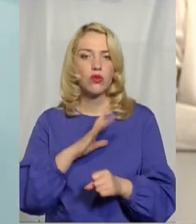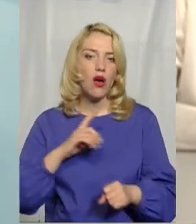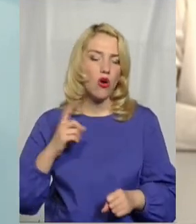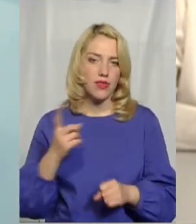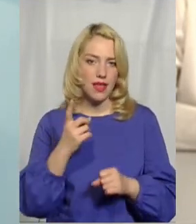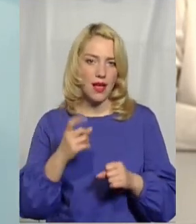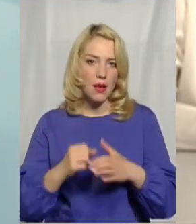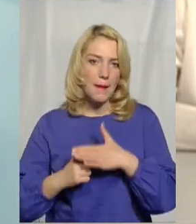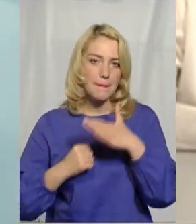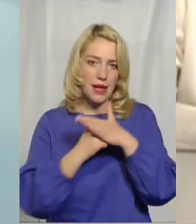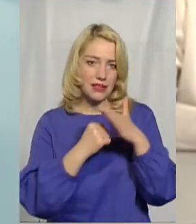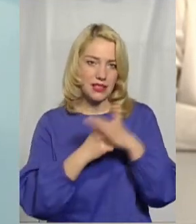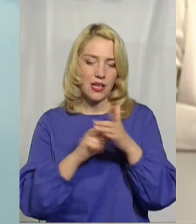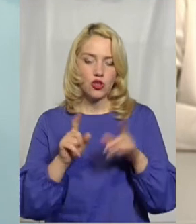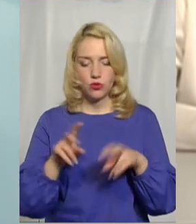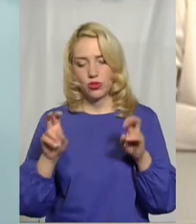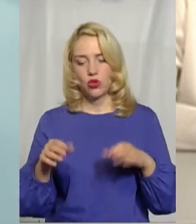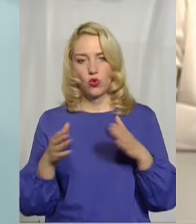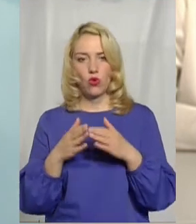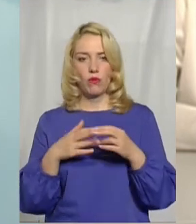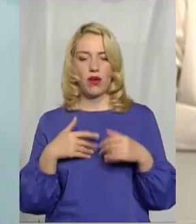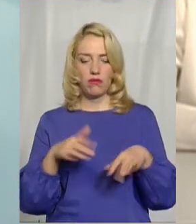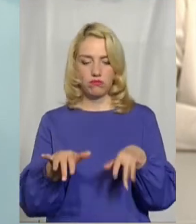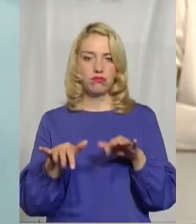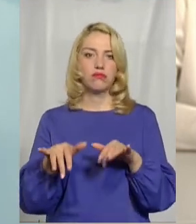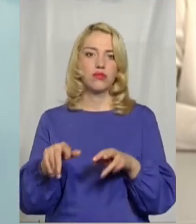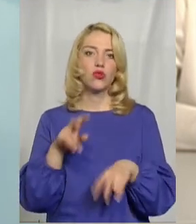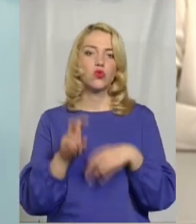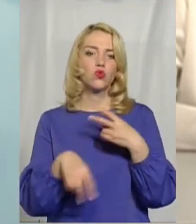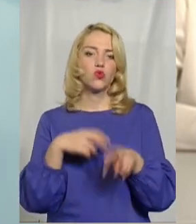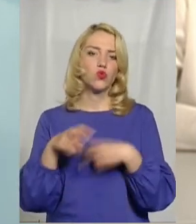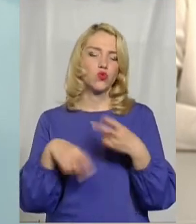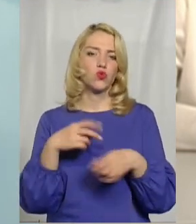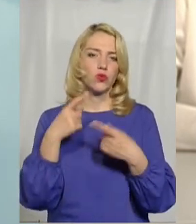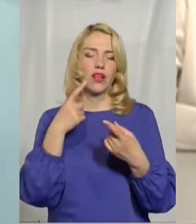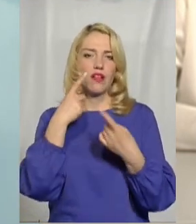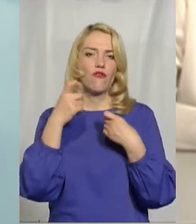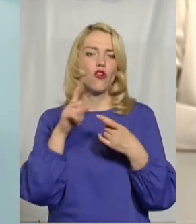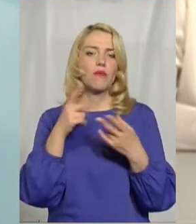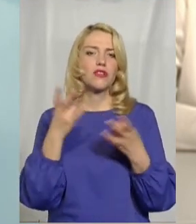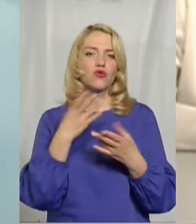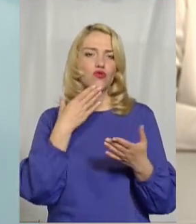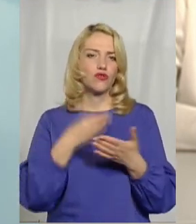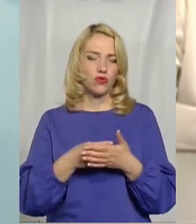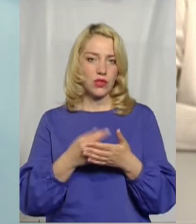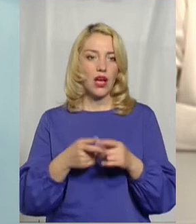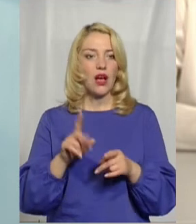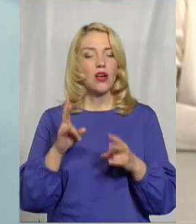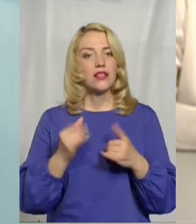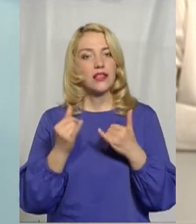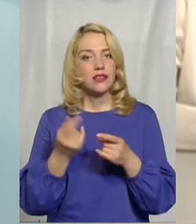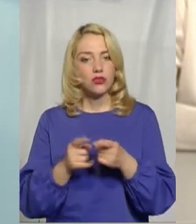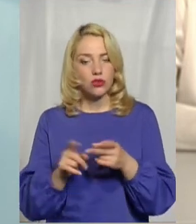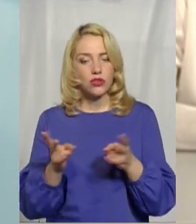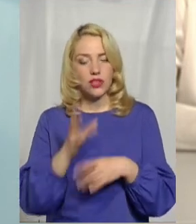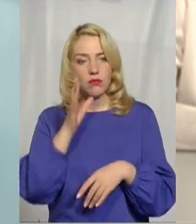допомогою можна сидіти вдома і собі заходити і відшукувати інформацію, інформацію з будь-яких архівів. Але це для цього потрібен